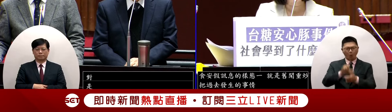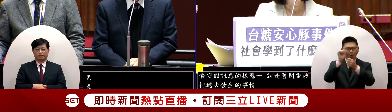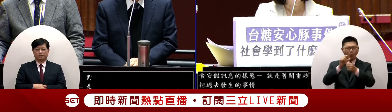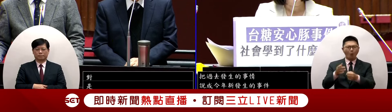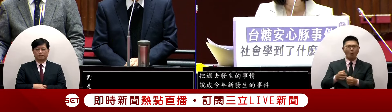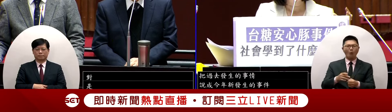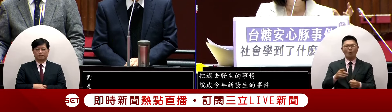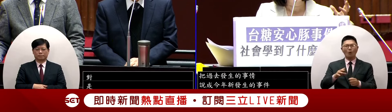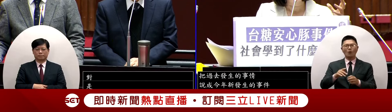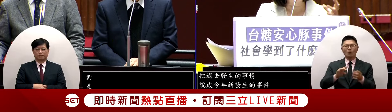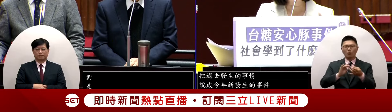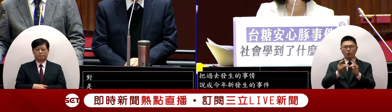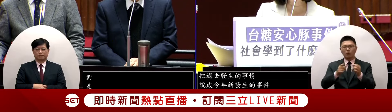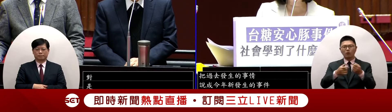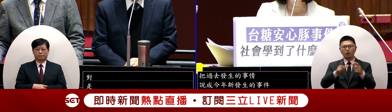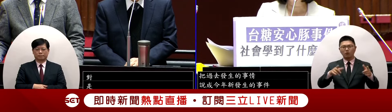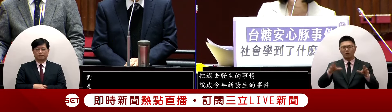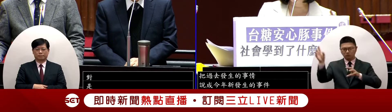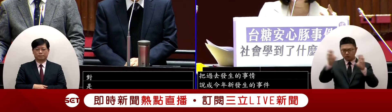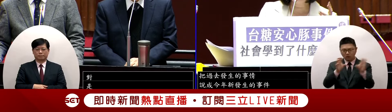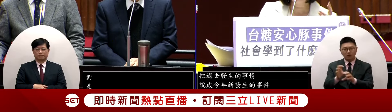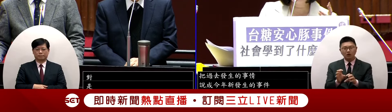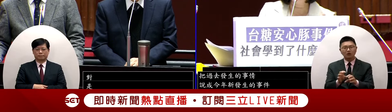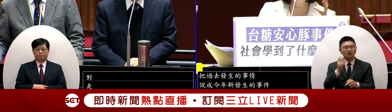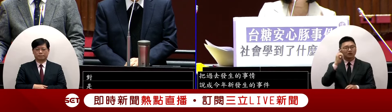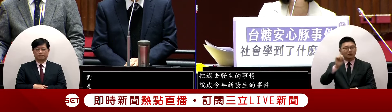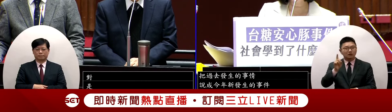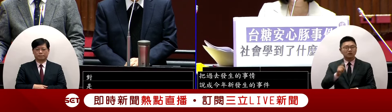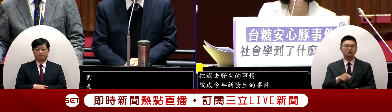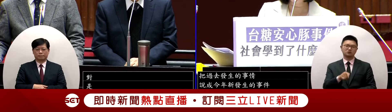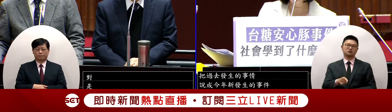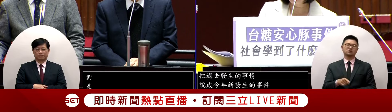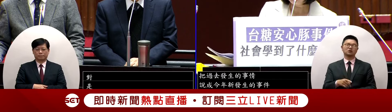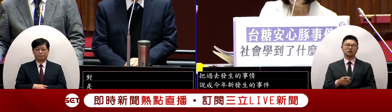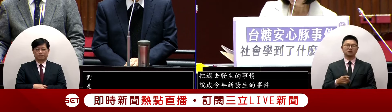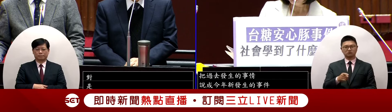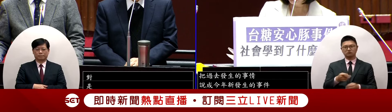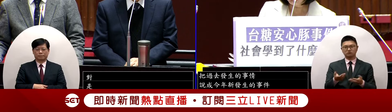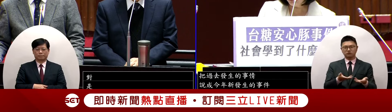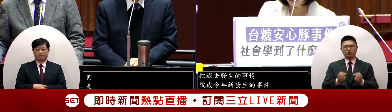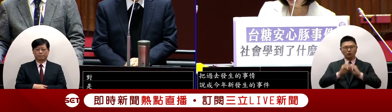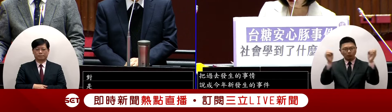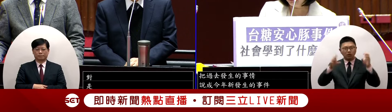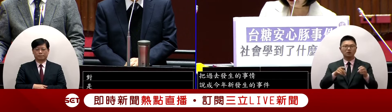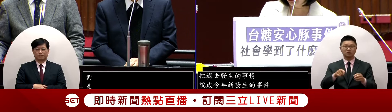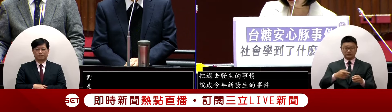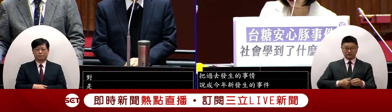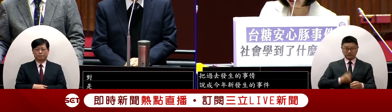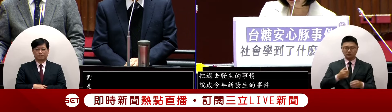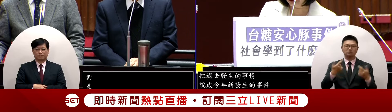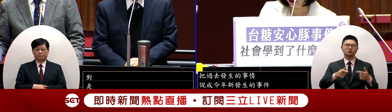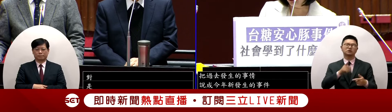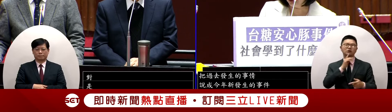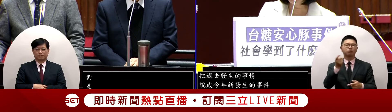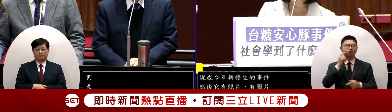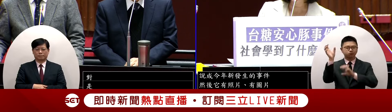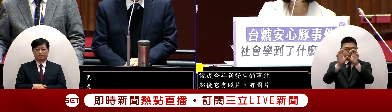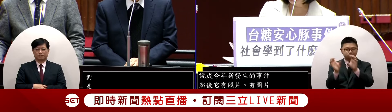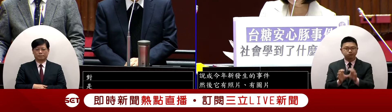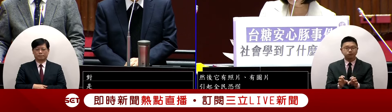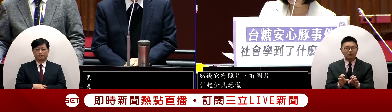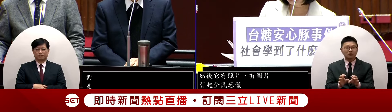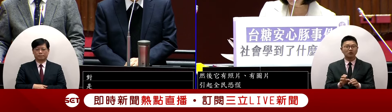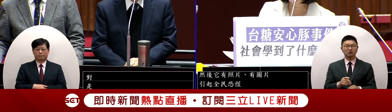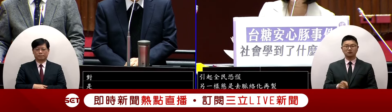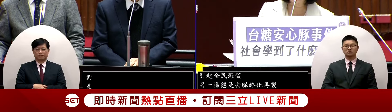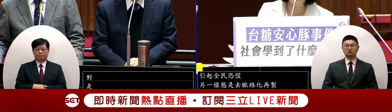把，简单来讲就是重置了一个假消息。所以我们全民的食安教育，